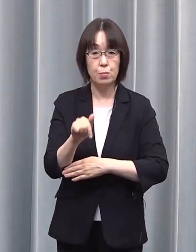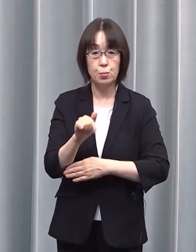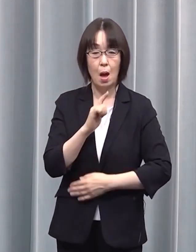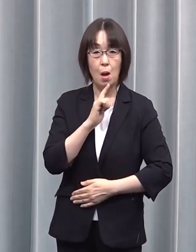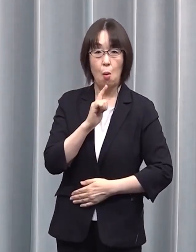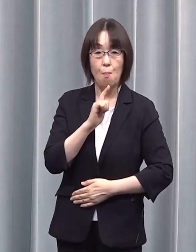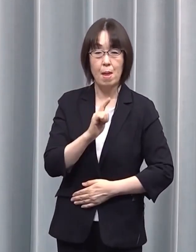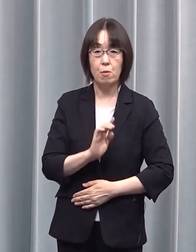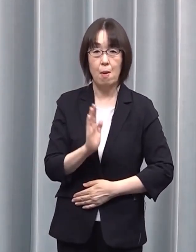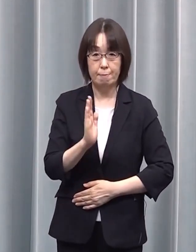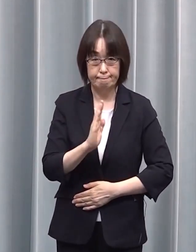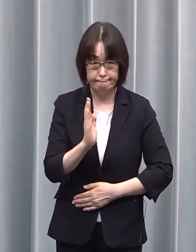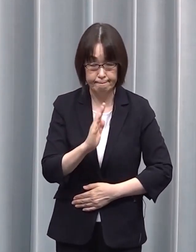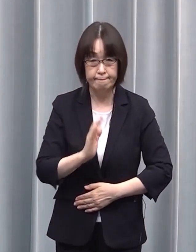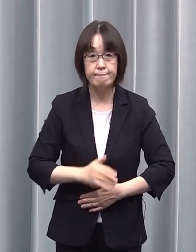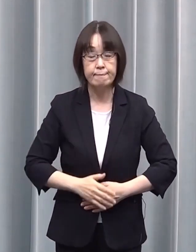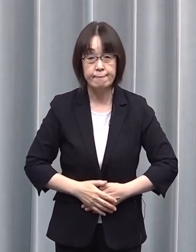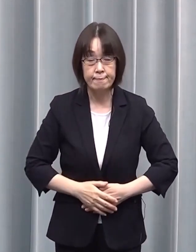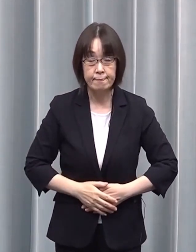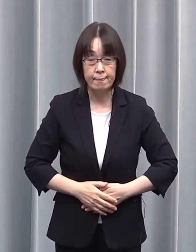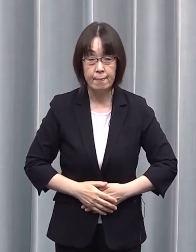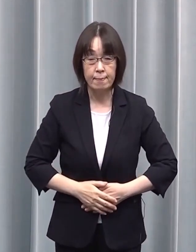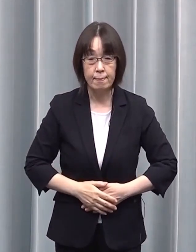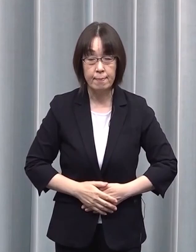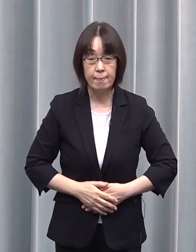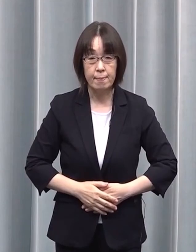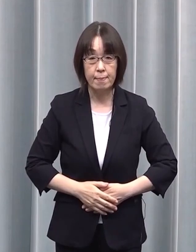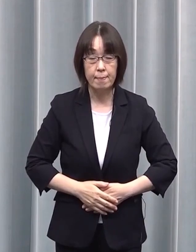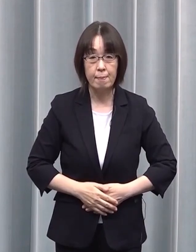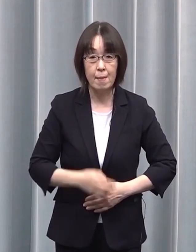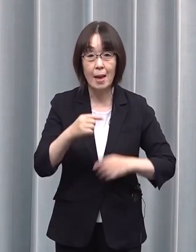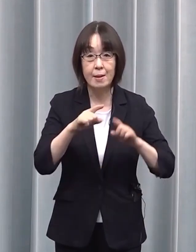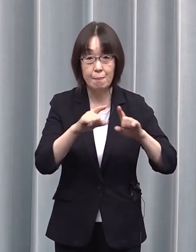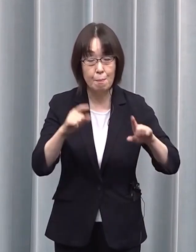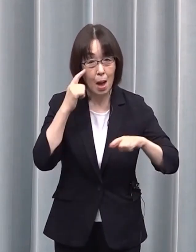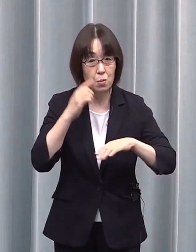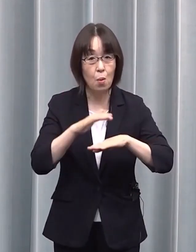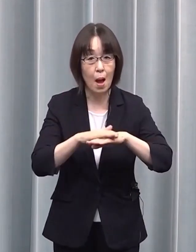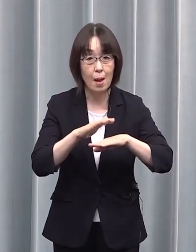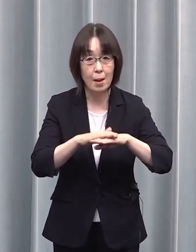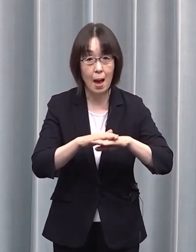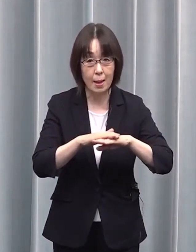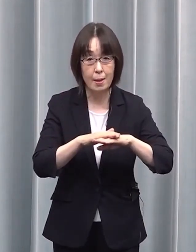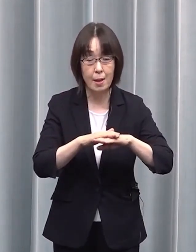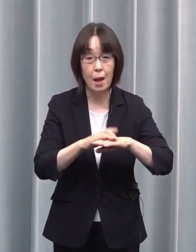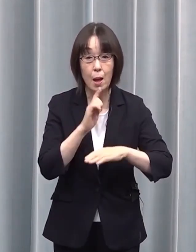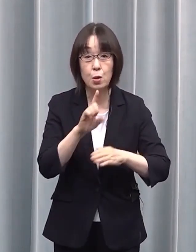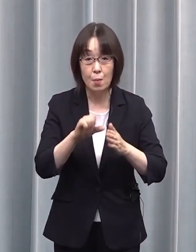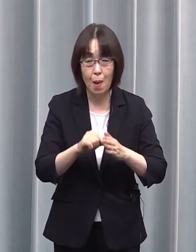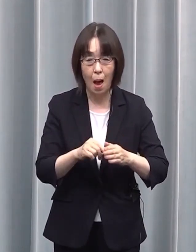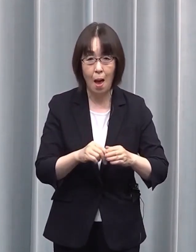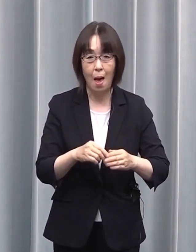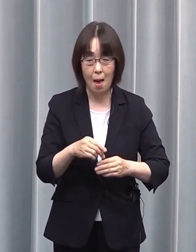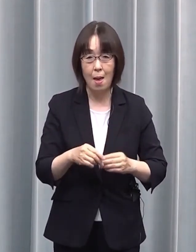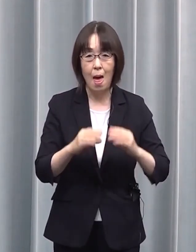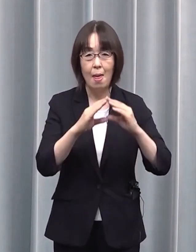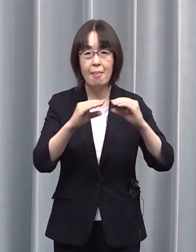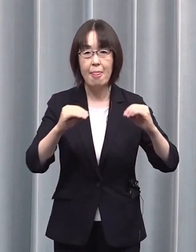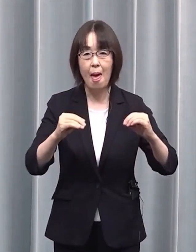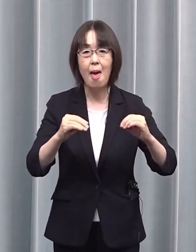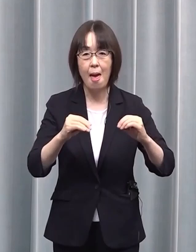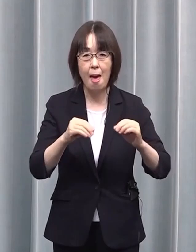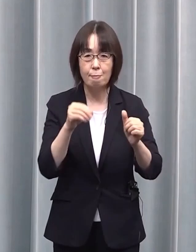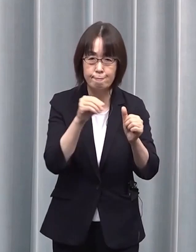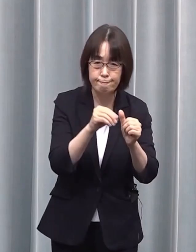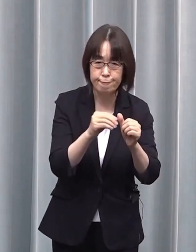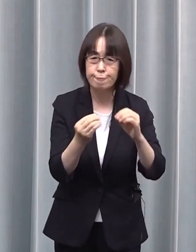することは差し控えさせていただきます。その上で一般論として申し上げれば、性犯罪性暴力は被害者の尊